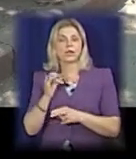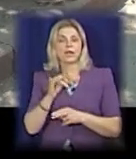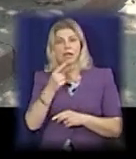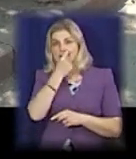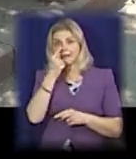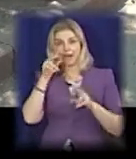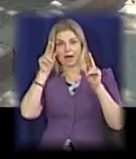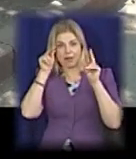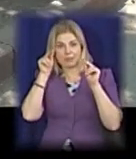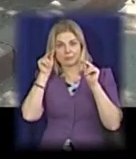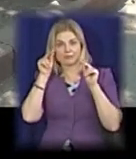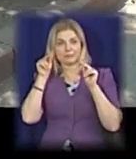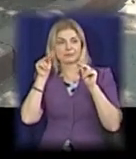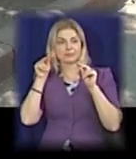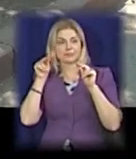заплющеними очима